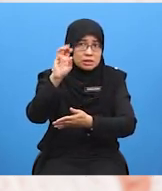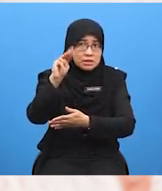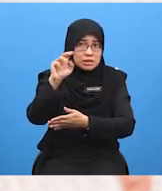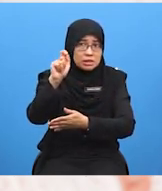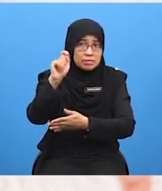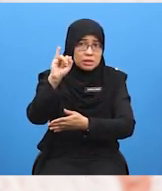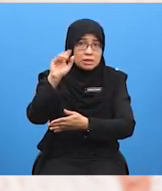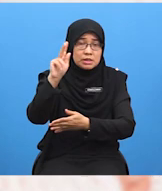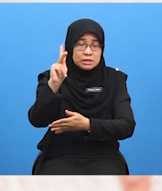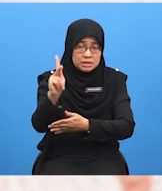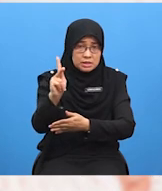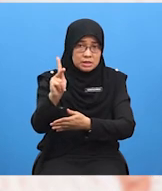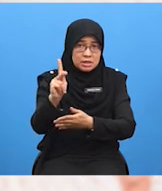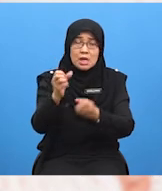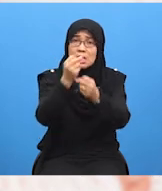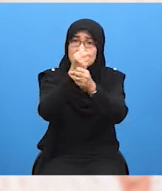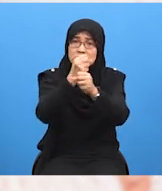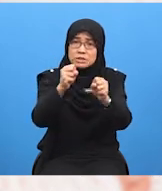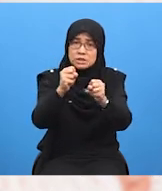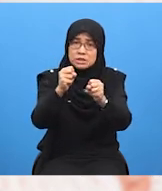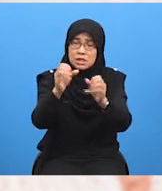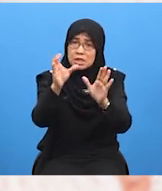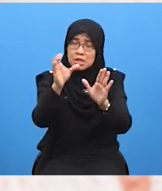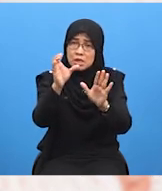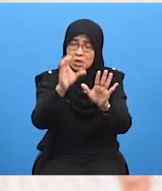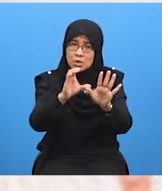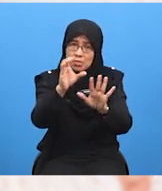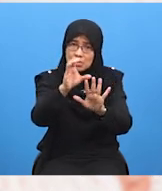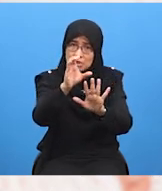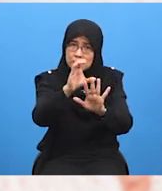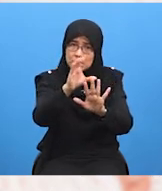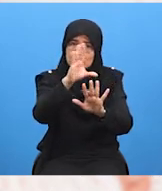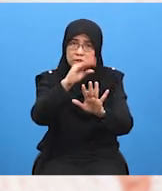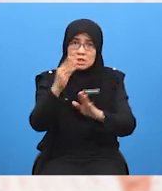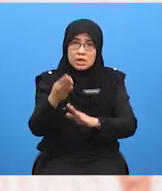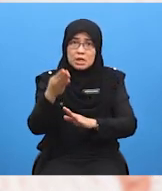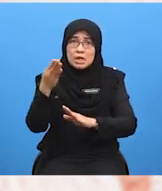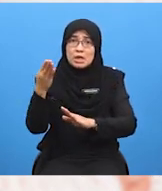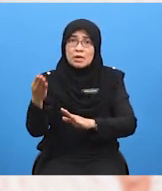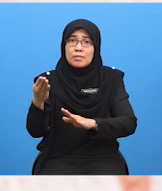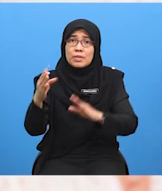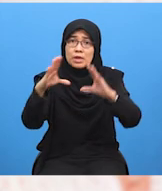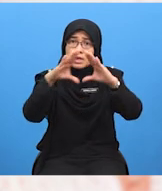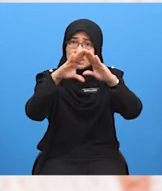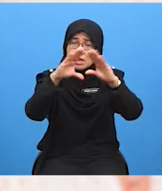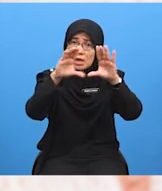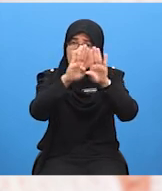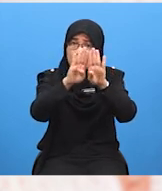Sediakan komponen peranti, bahan dan papar litar elektronik mikro pengawal yang diperlukan.